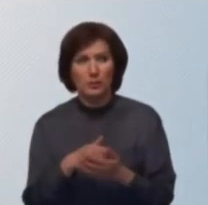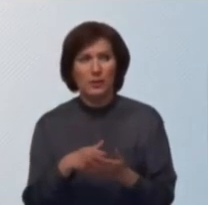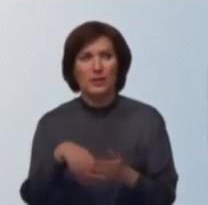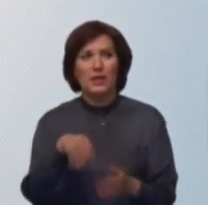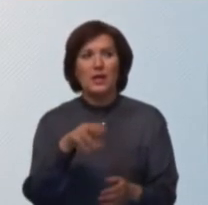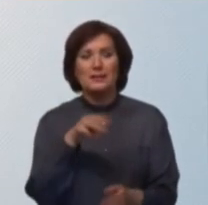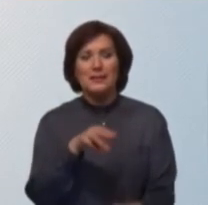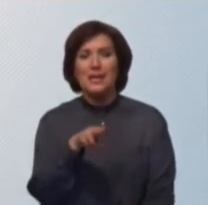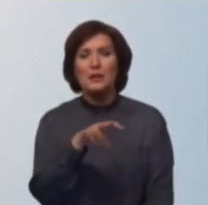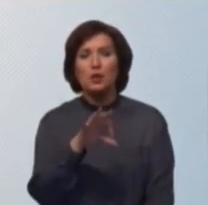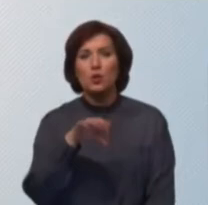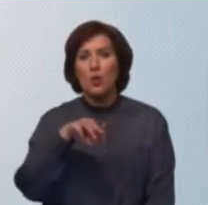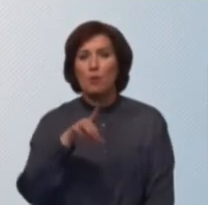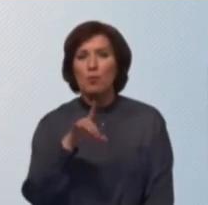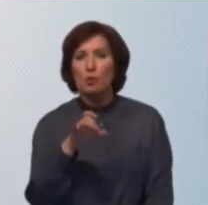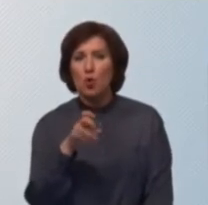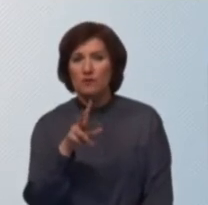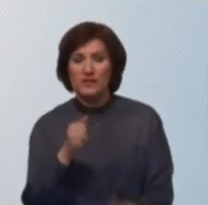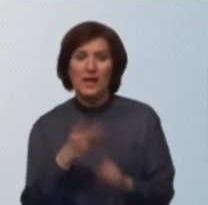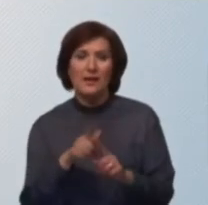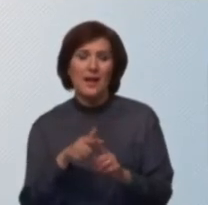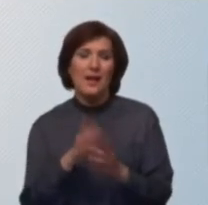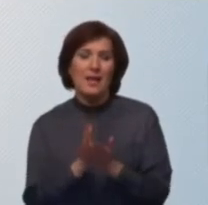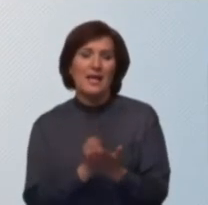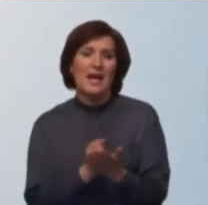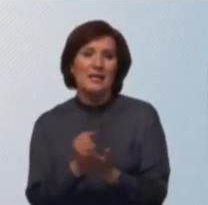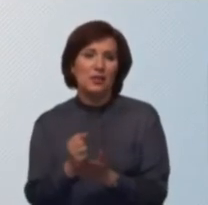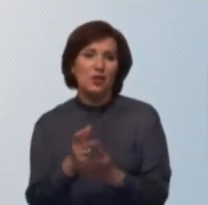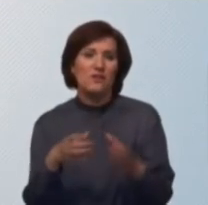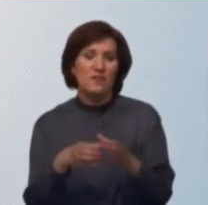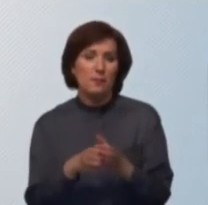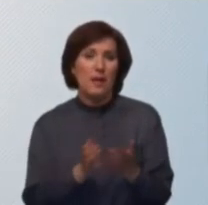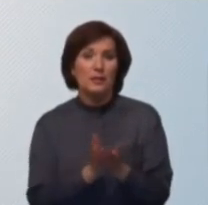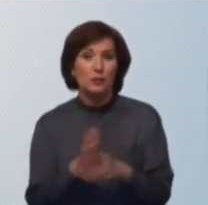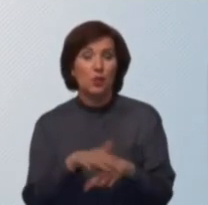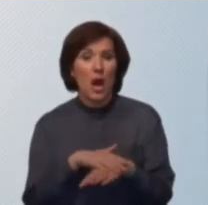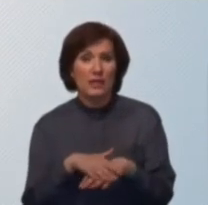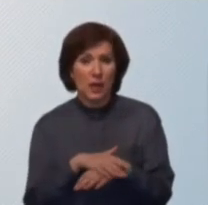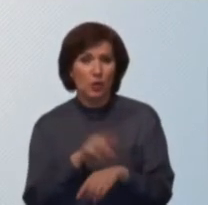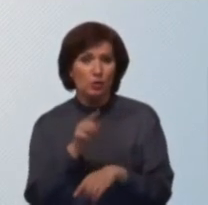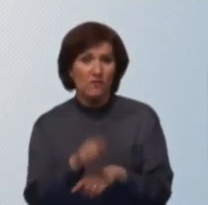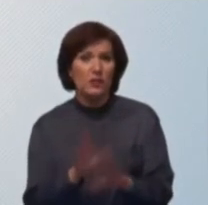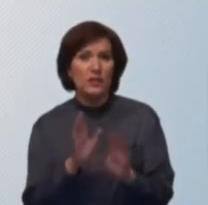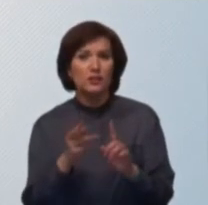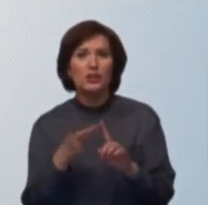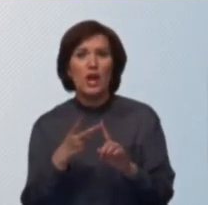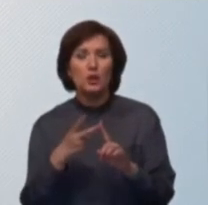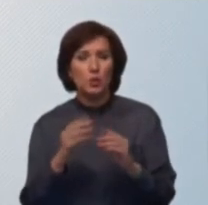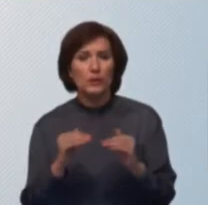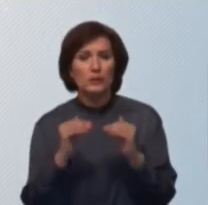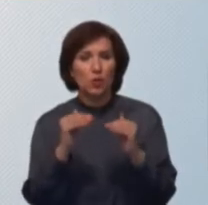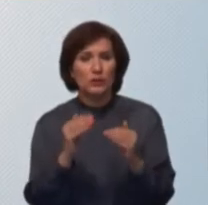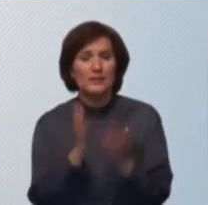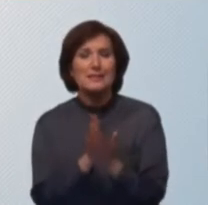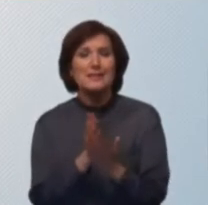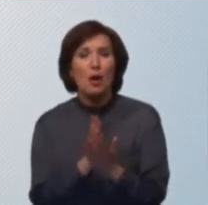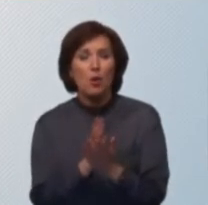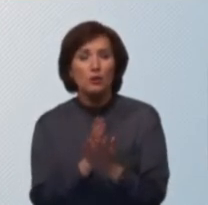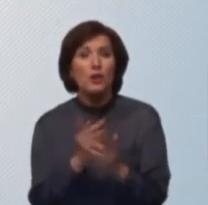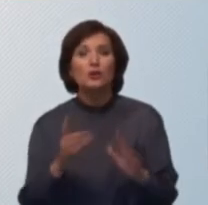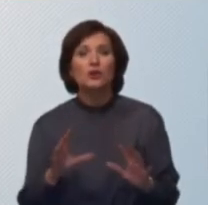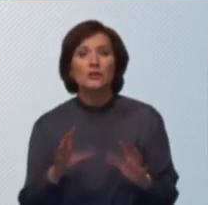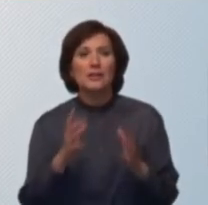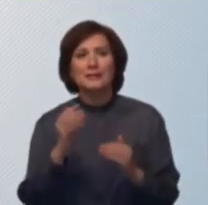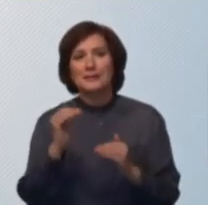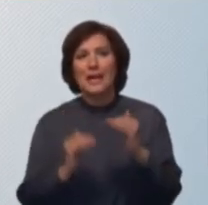Домбровська, яка є кандидатом від партії «Слуга народу», вона лише на другій сходинці знаходиться. Що сталося